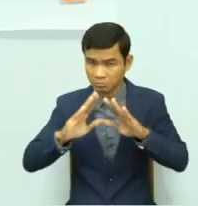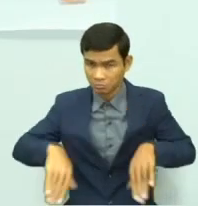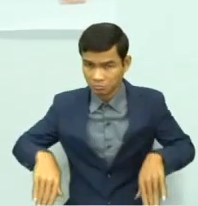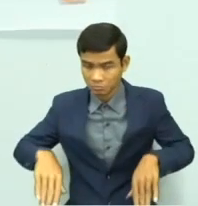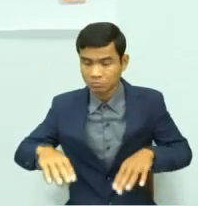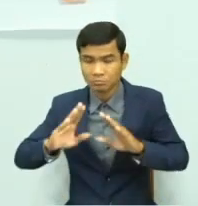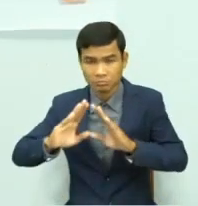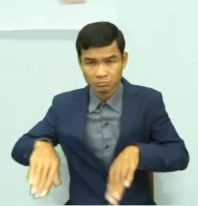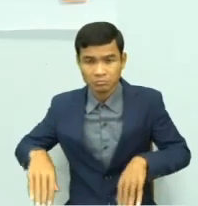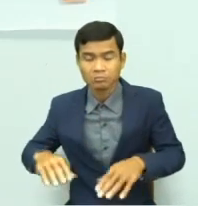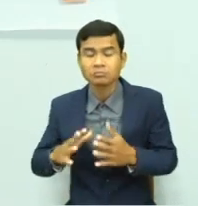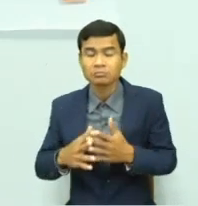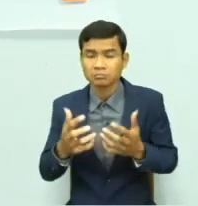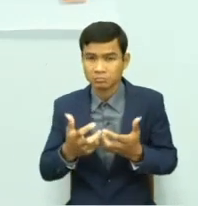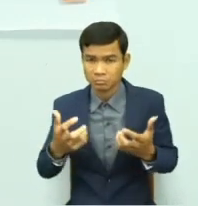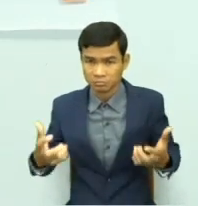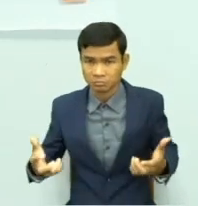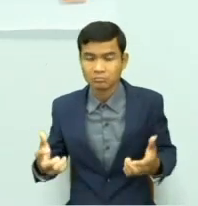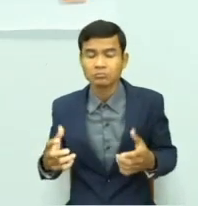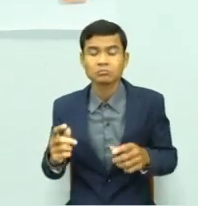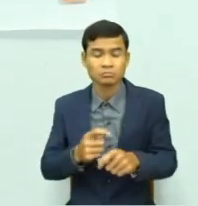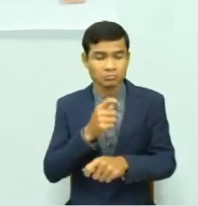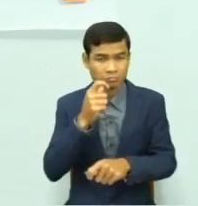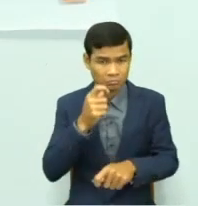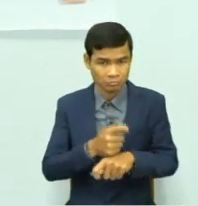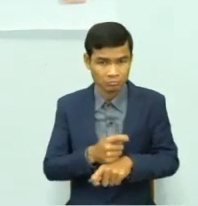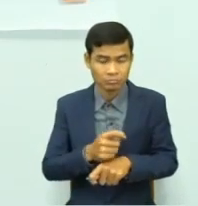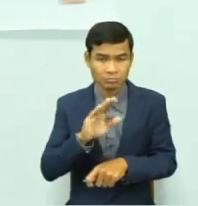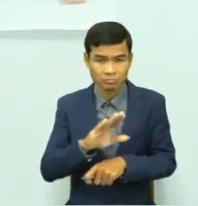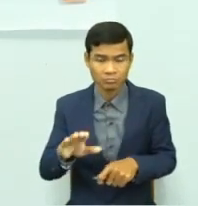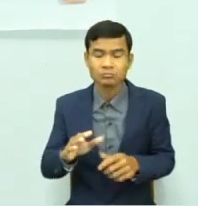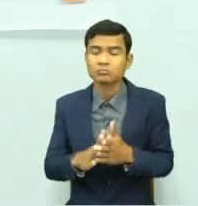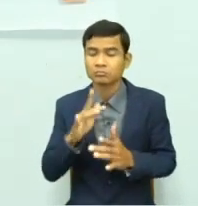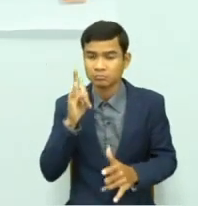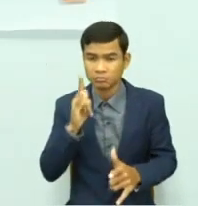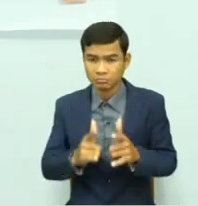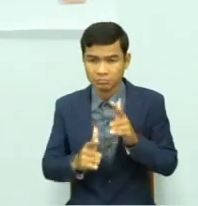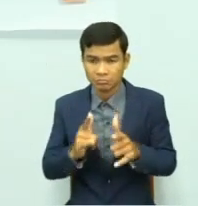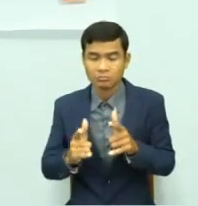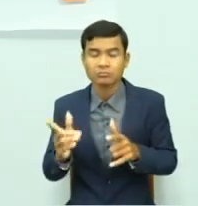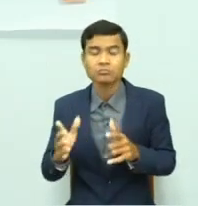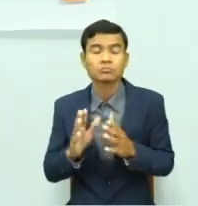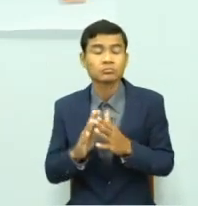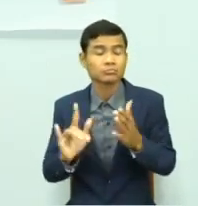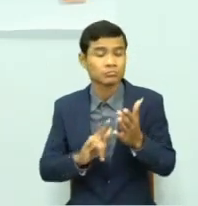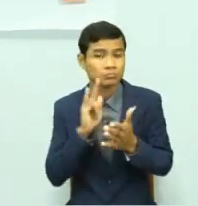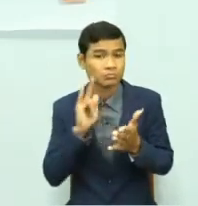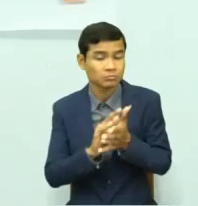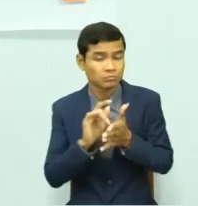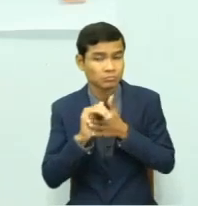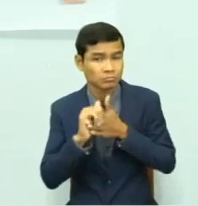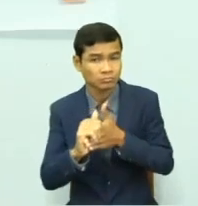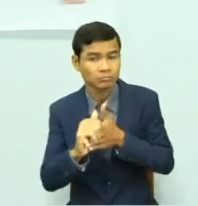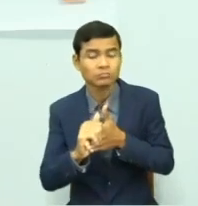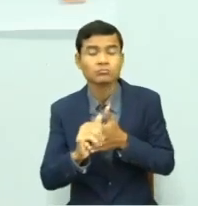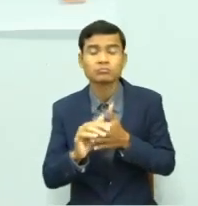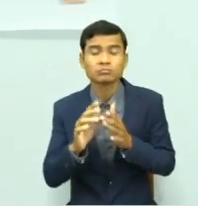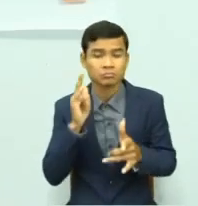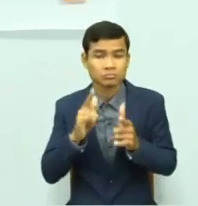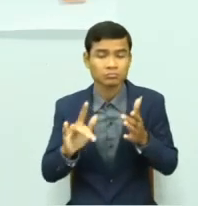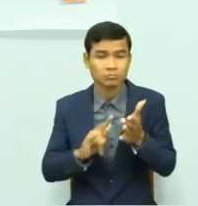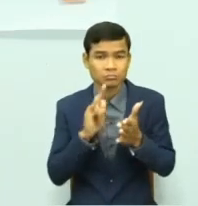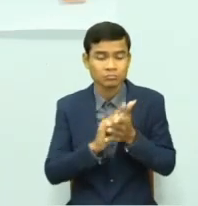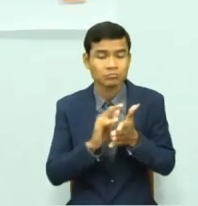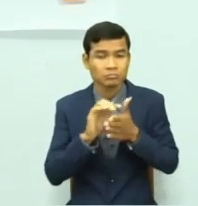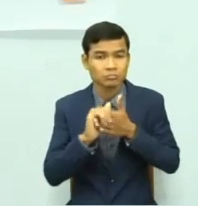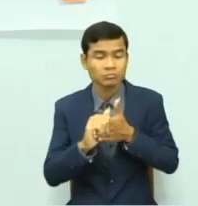phláng trốp xâm bắt rồi bỏ rột chá chúng bây giờ rịt rột thạp bị bà rồi bỏ dưỡng cột cột